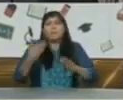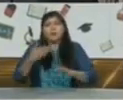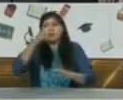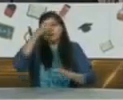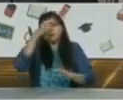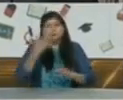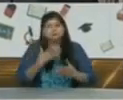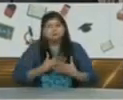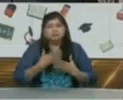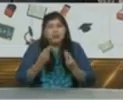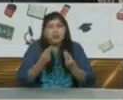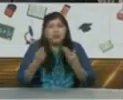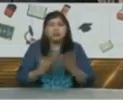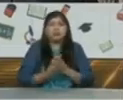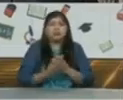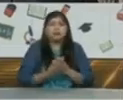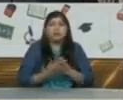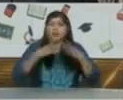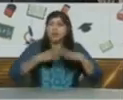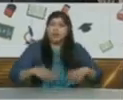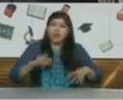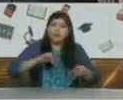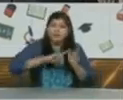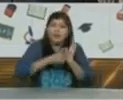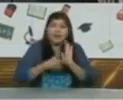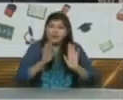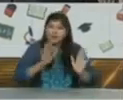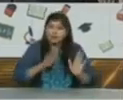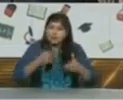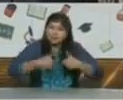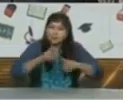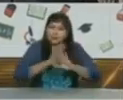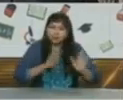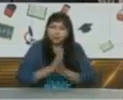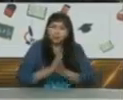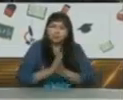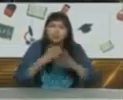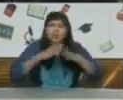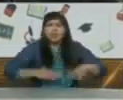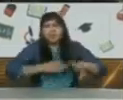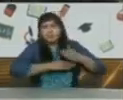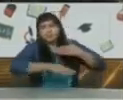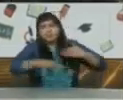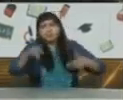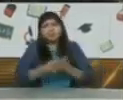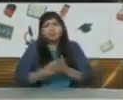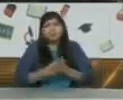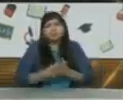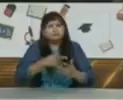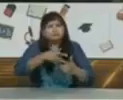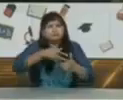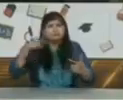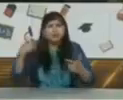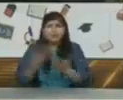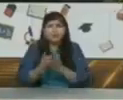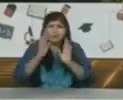जिंदगी में ये कोई आखिरी मुकाम नहीं है। ये जिंदगी बहुत लंबी